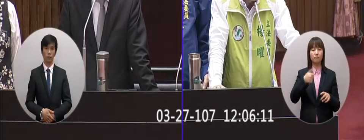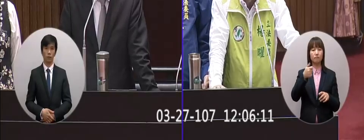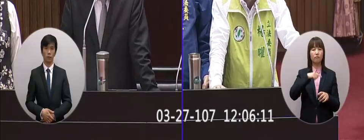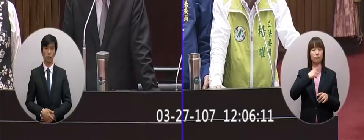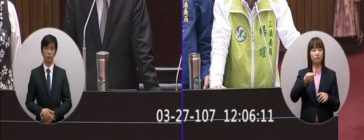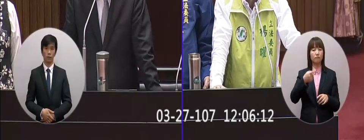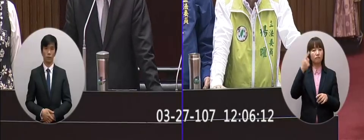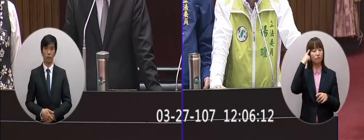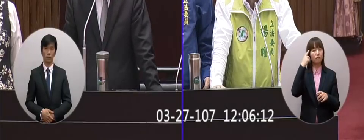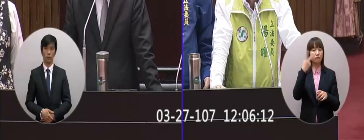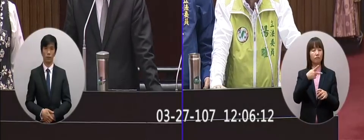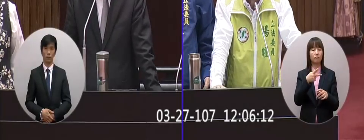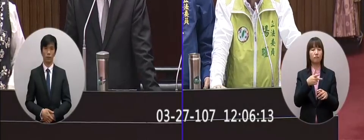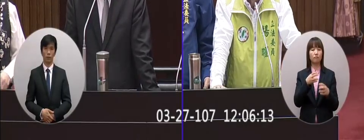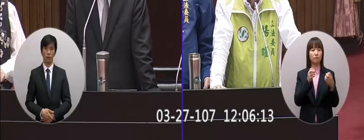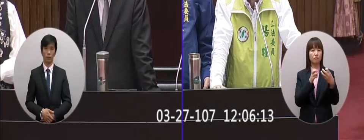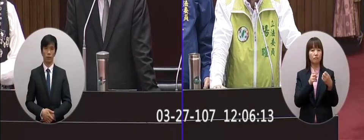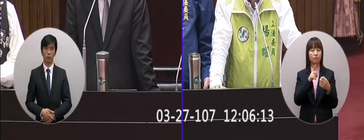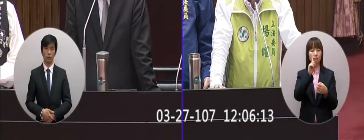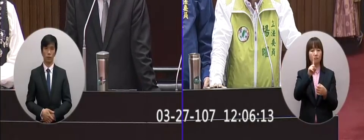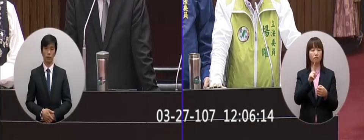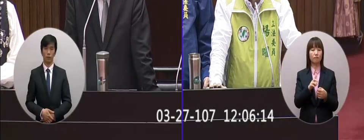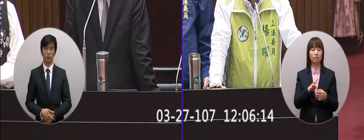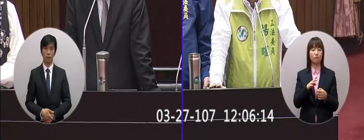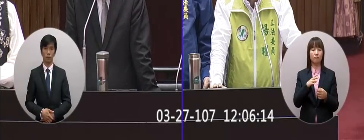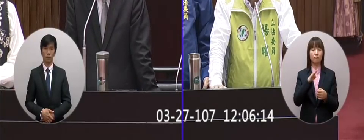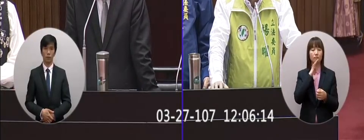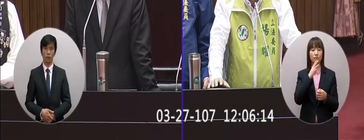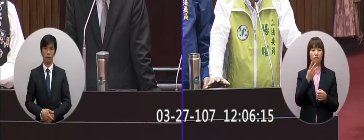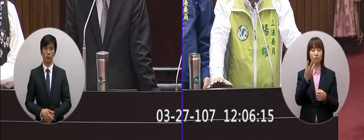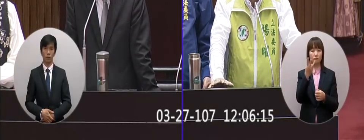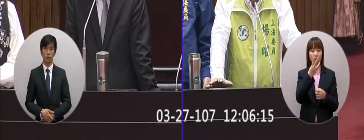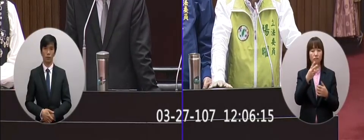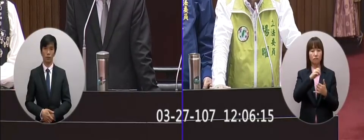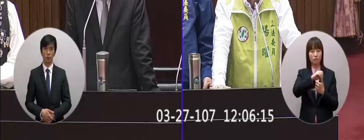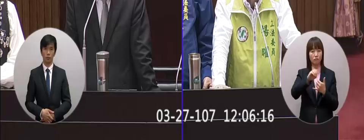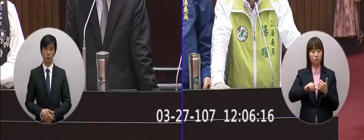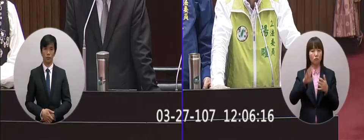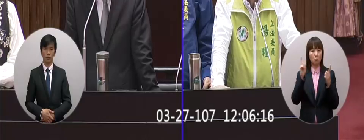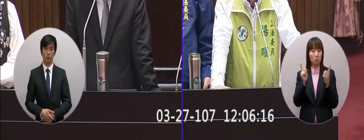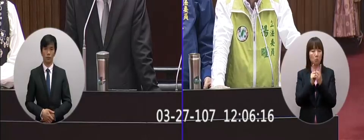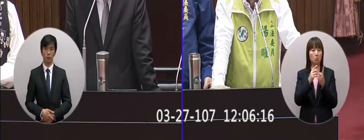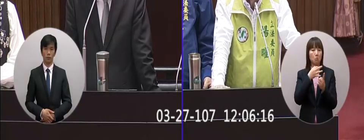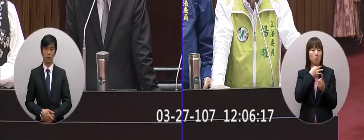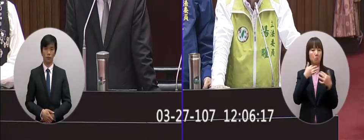下来跟院长再讨论一个三个离岛都有的问题。